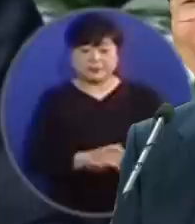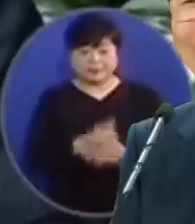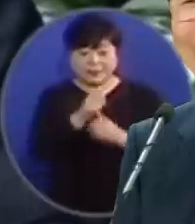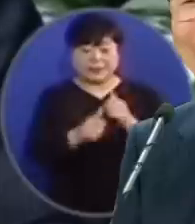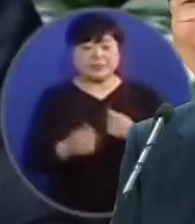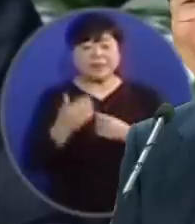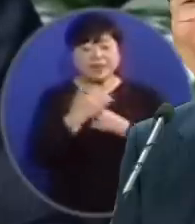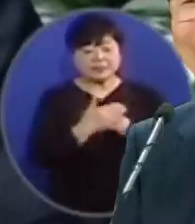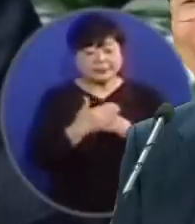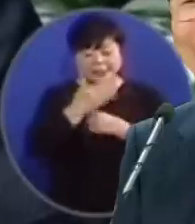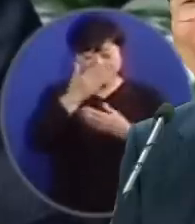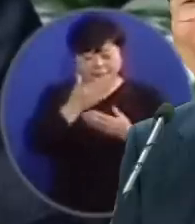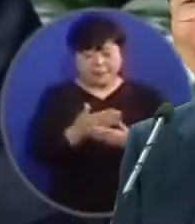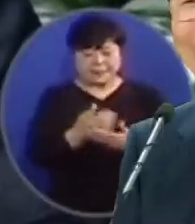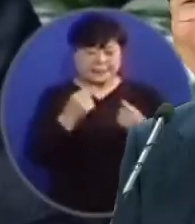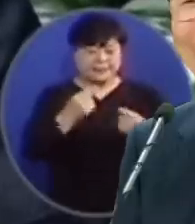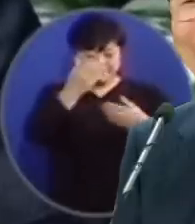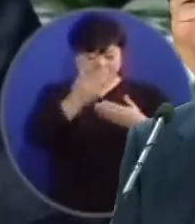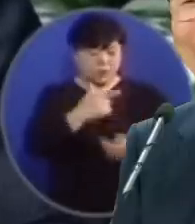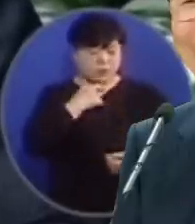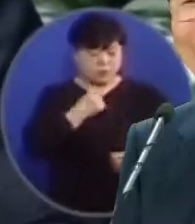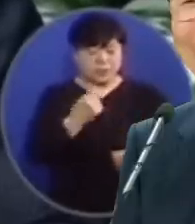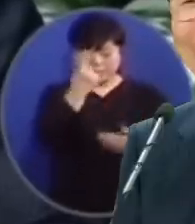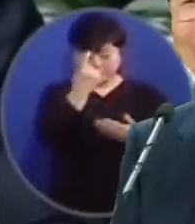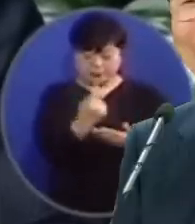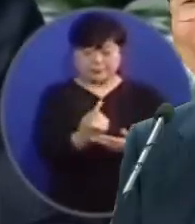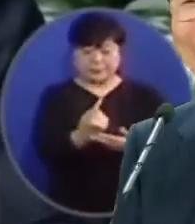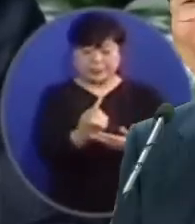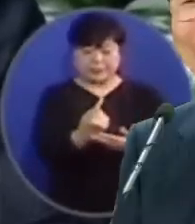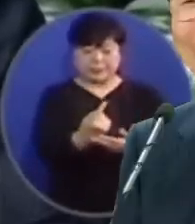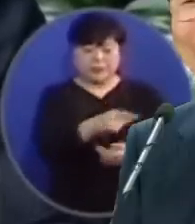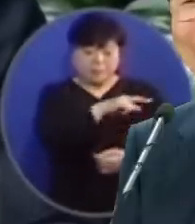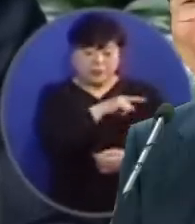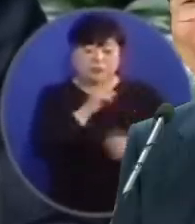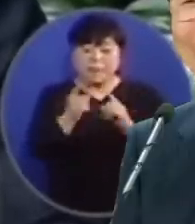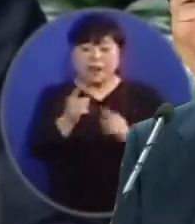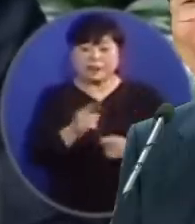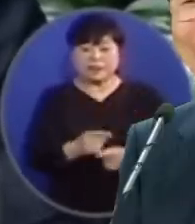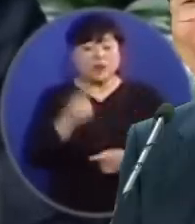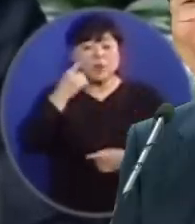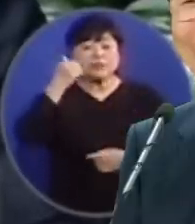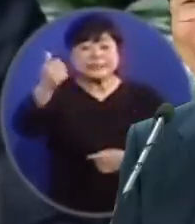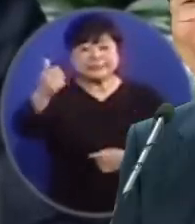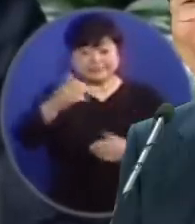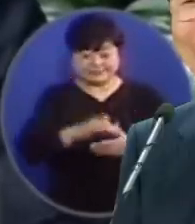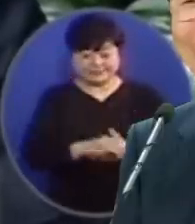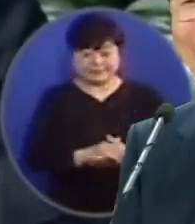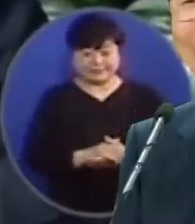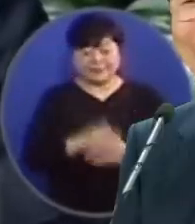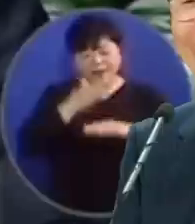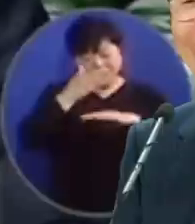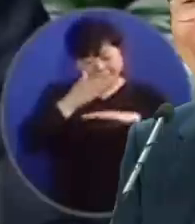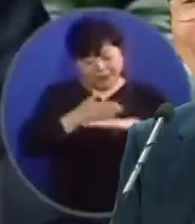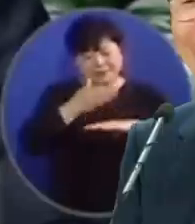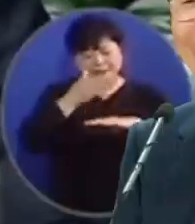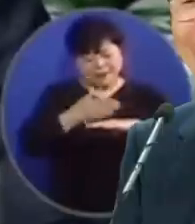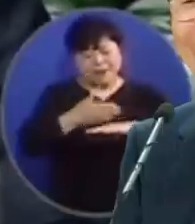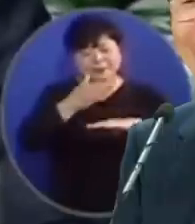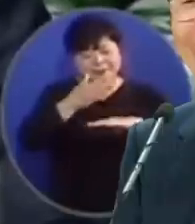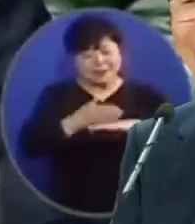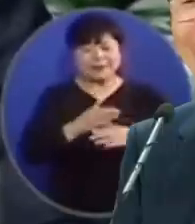하나님의 은혜를 좀 더 받아서 힘을 얻기 위해서 왔다고. 그러면서 제일 먼저 하는 말이 목사님 감사해요,